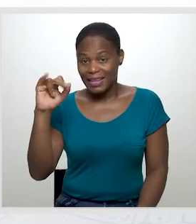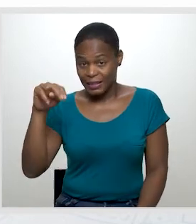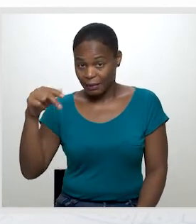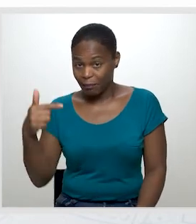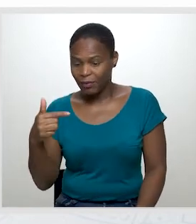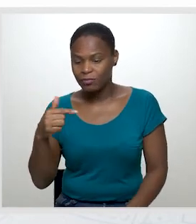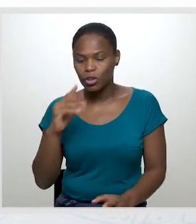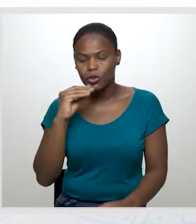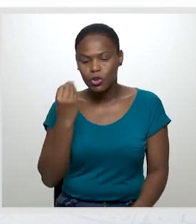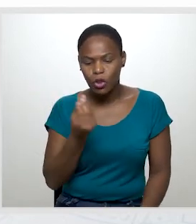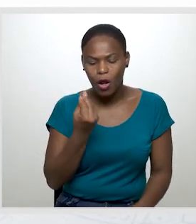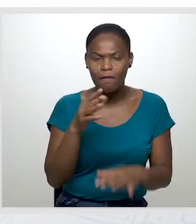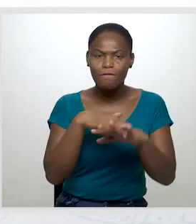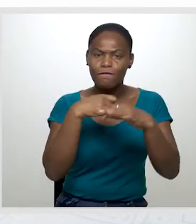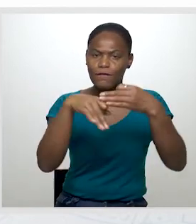finissaient.